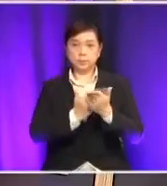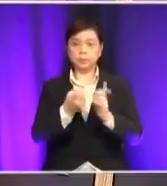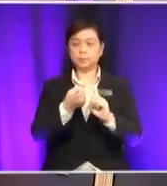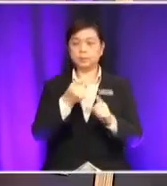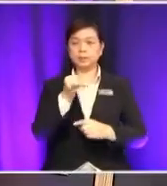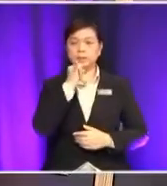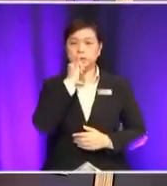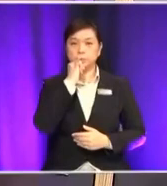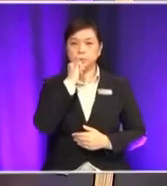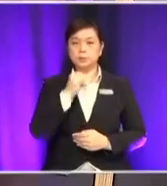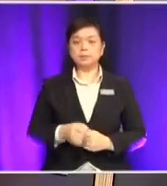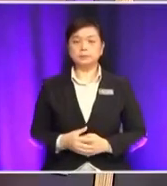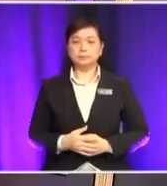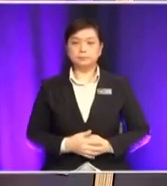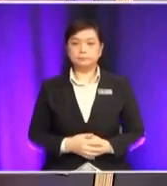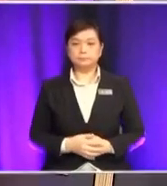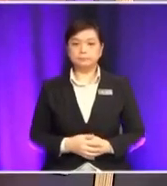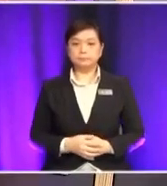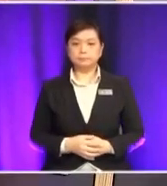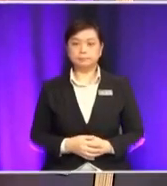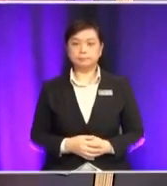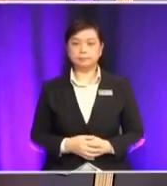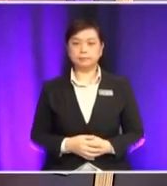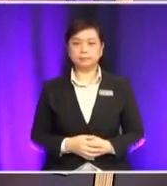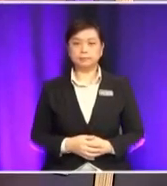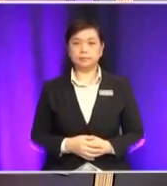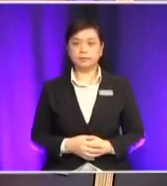61 Christ dicetak atau untuk ilustrasi